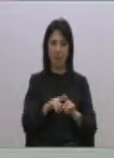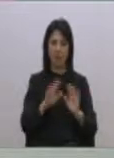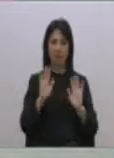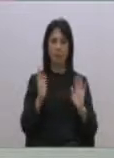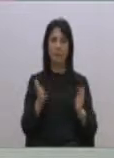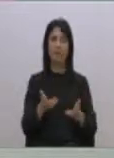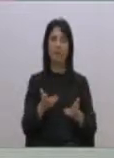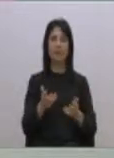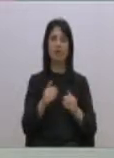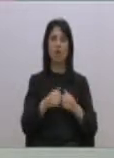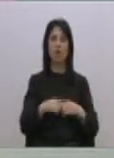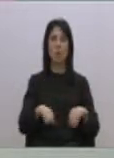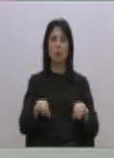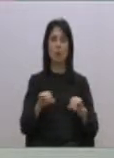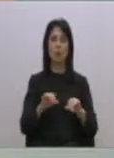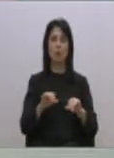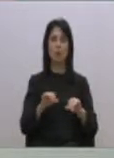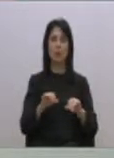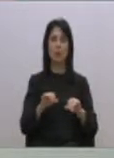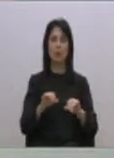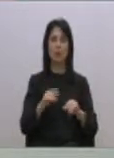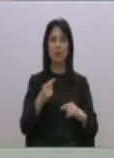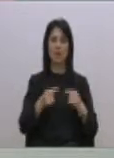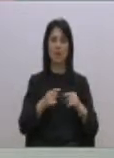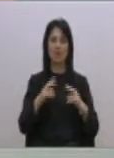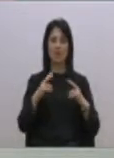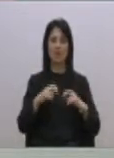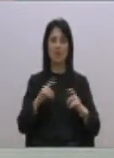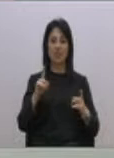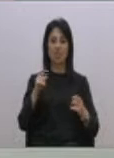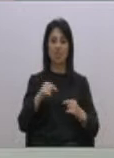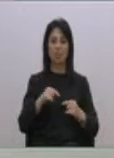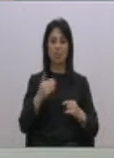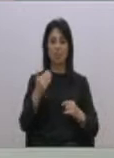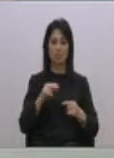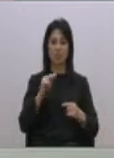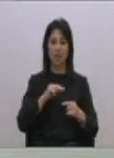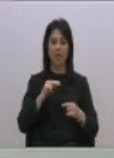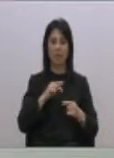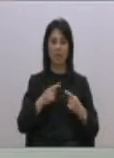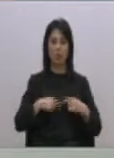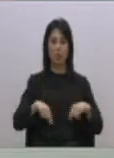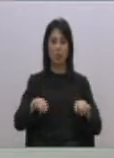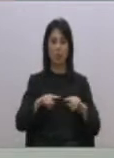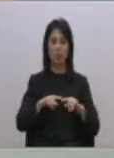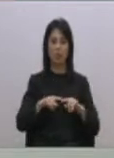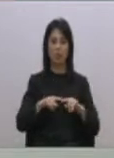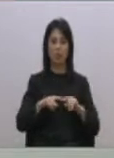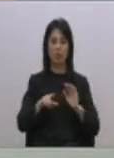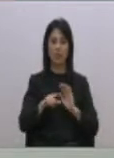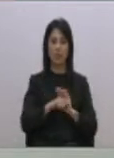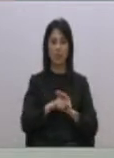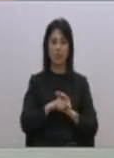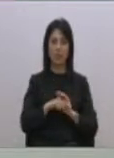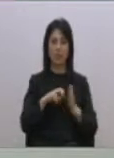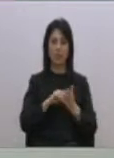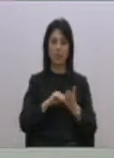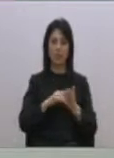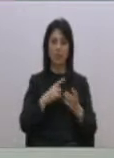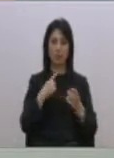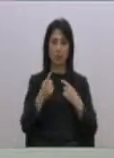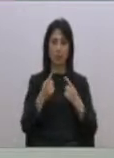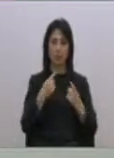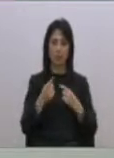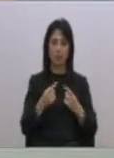trăuși, comisia, tavebis ganhiba, ce s-a numit targis, mare gulibere, andeși ganus, organul stan, cei lobit